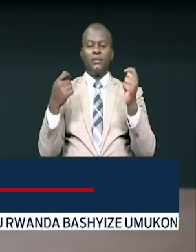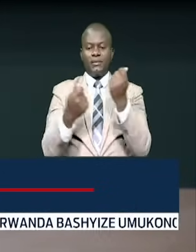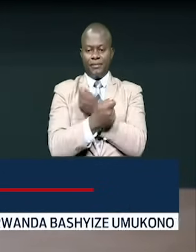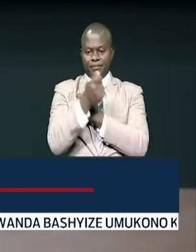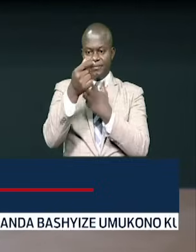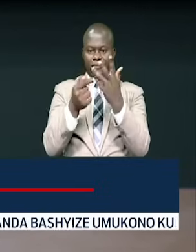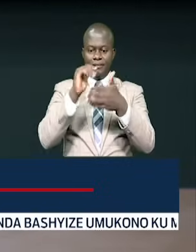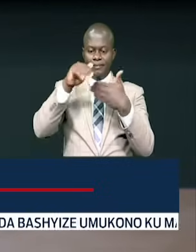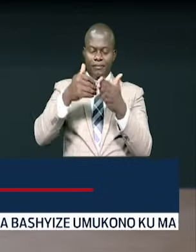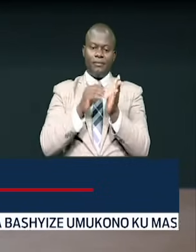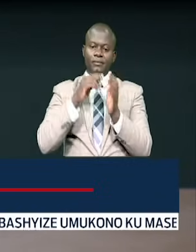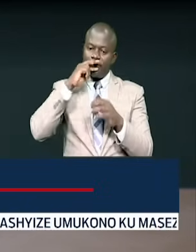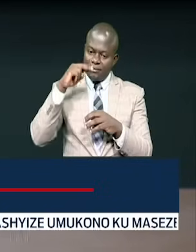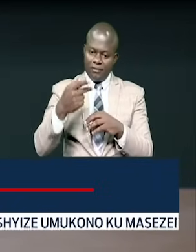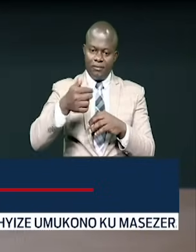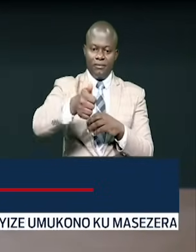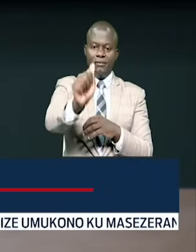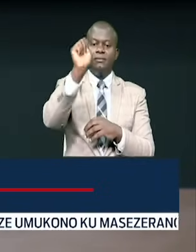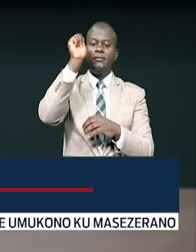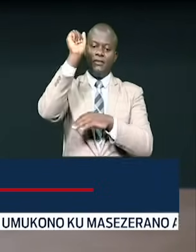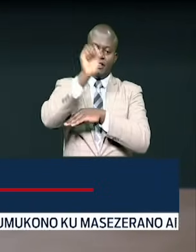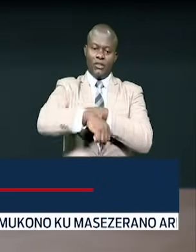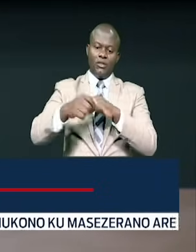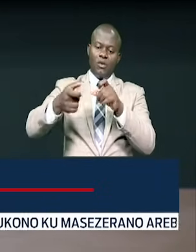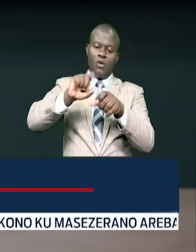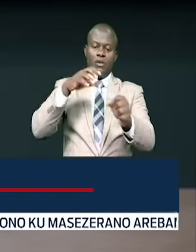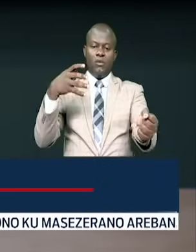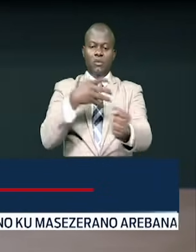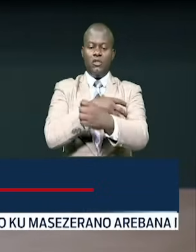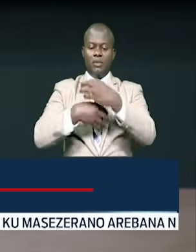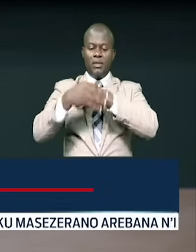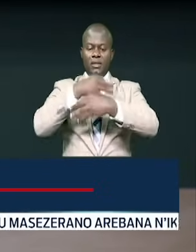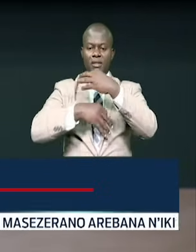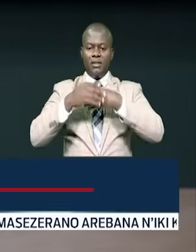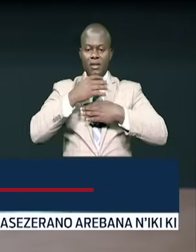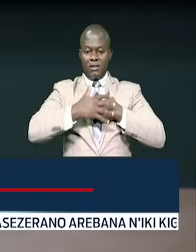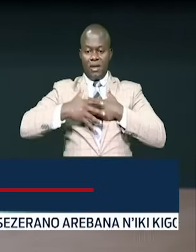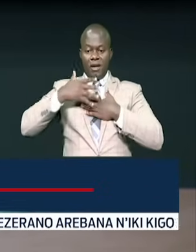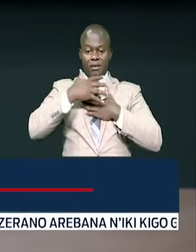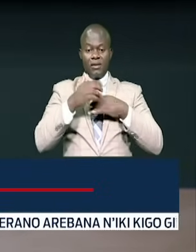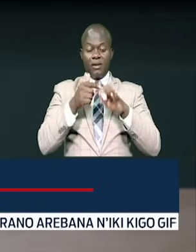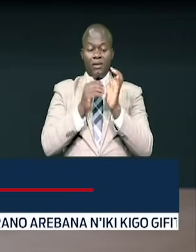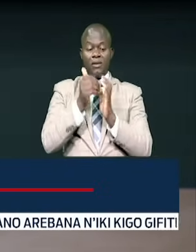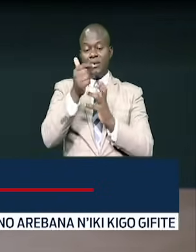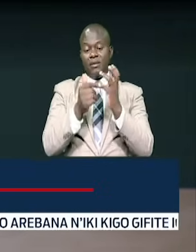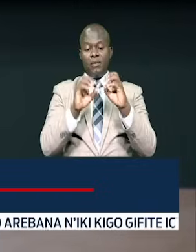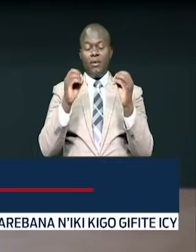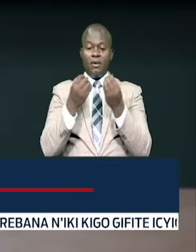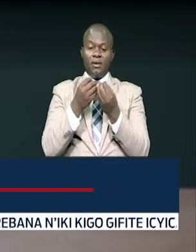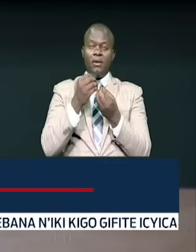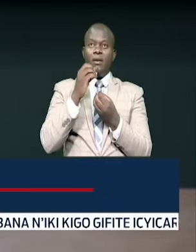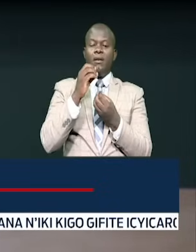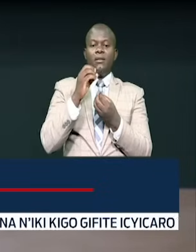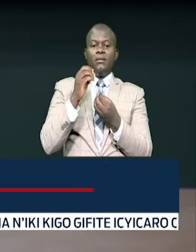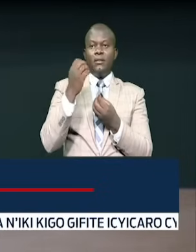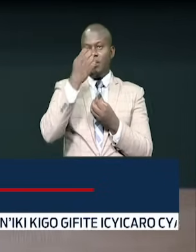kandi igisubizo kirambye cyabyo ni ukurushaho kongera ubushobozi inganda za siyansi, kandi ibyo uyu muryango umwe bw'Uburayi wagiye